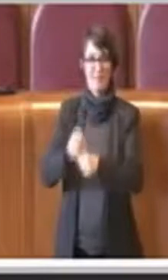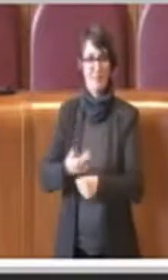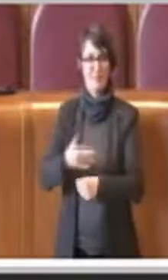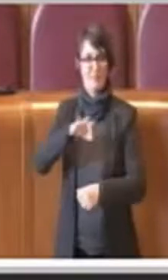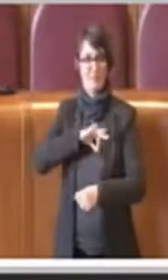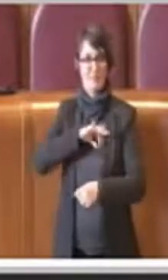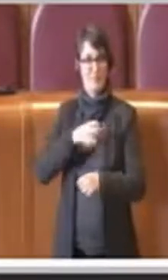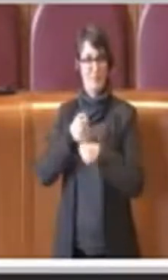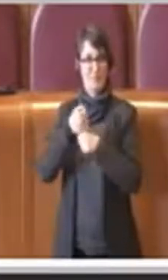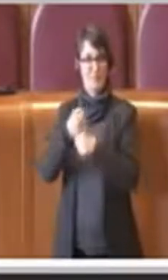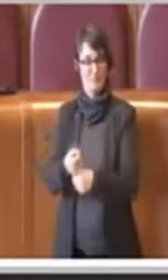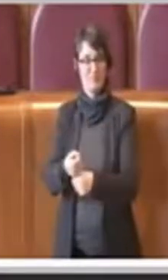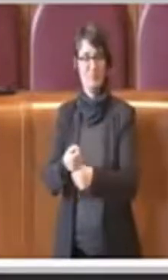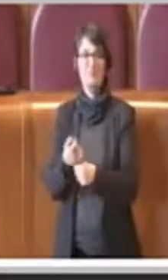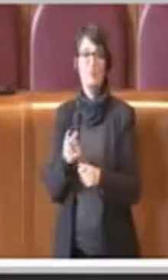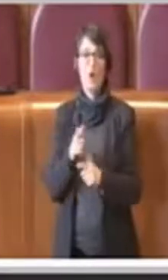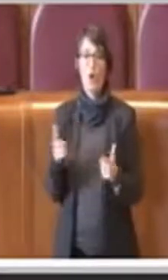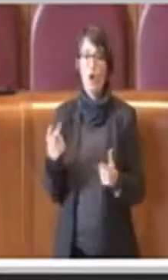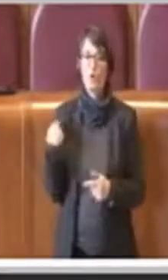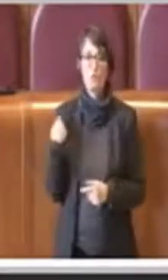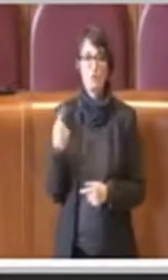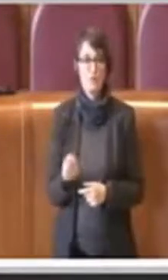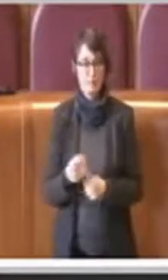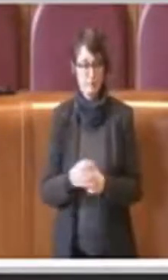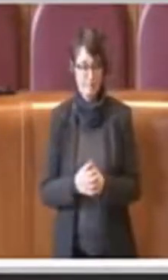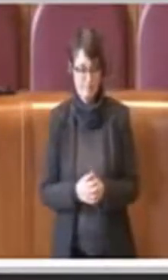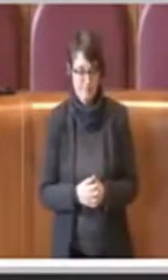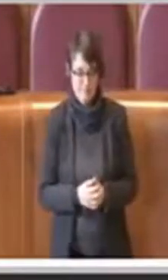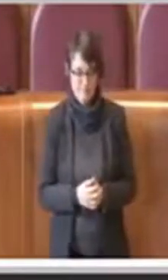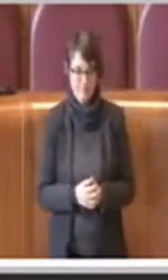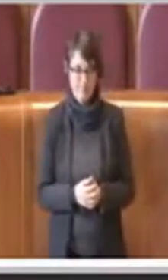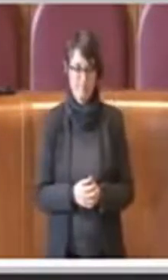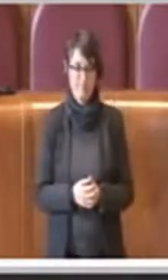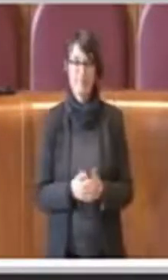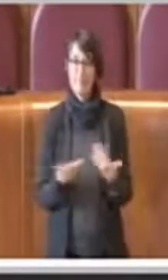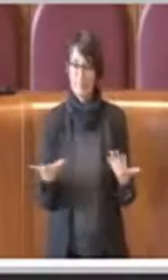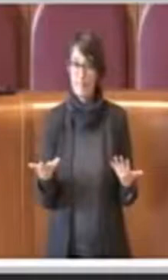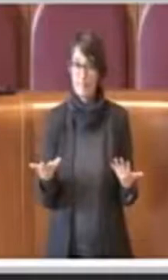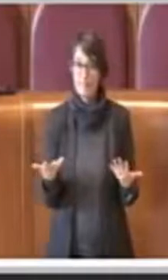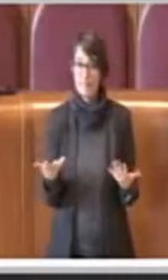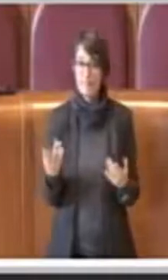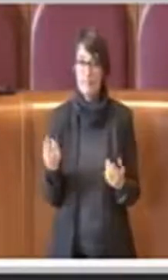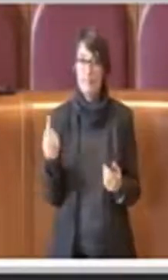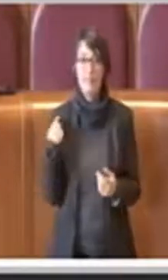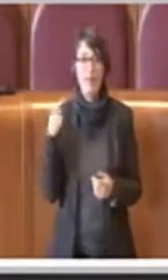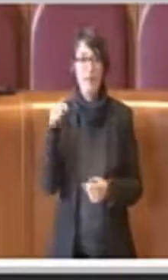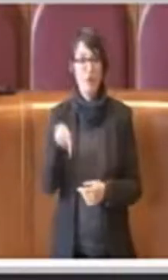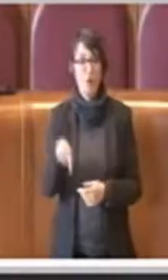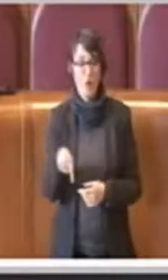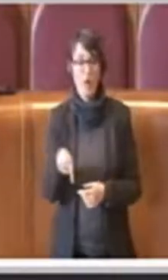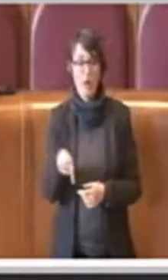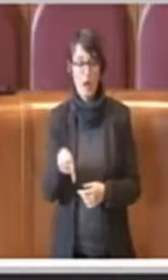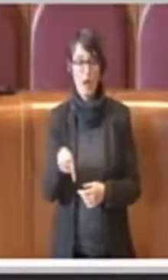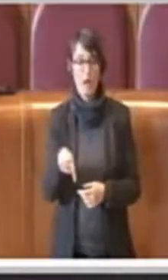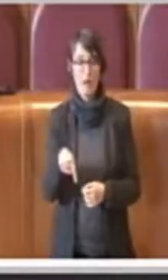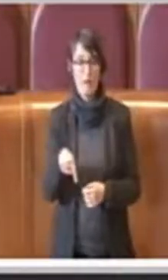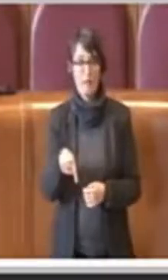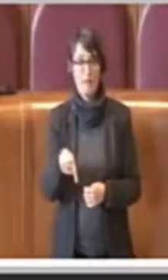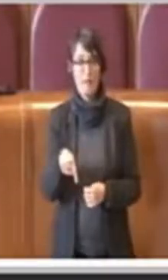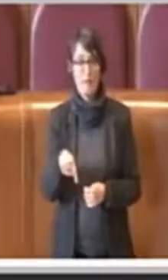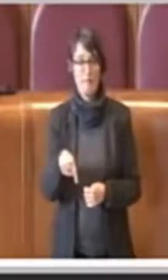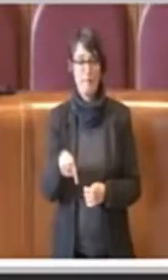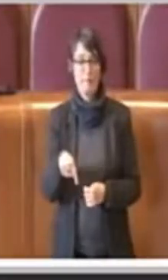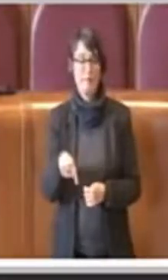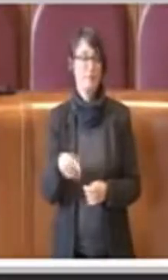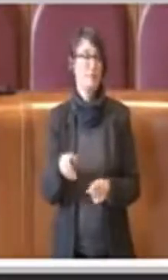che l'amministrazione capitolina possa concedere. Fino ad oggi, infatti, è stato affidato a